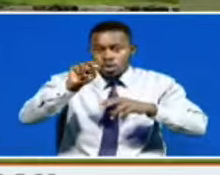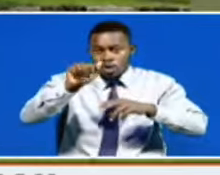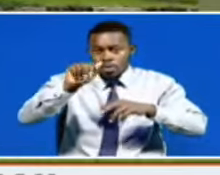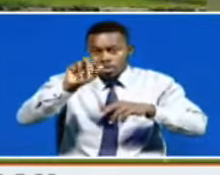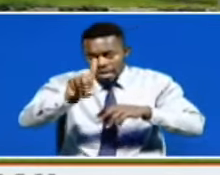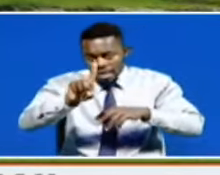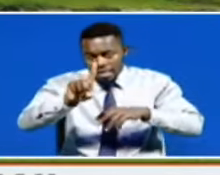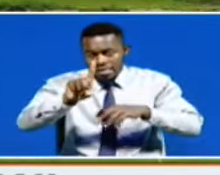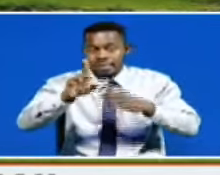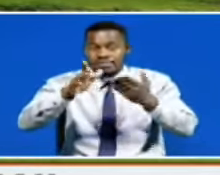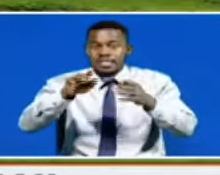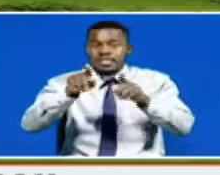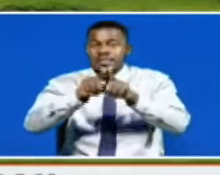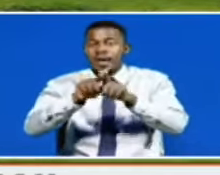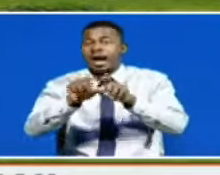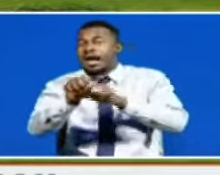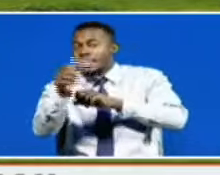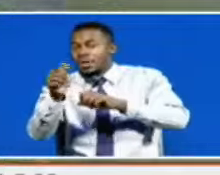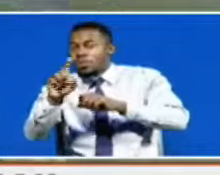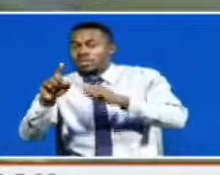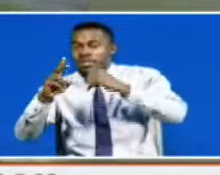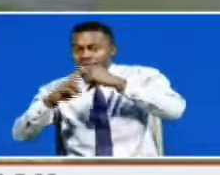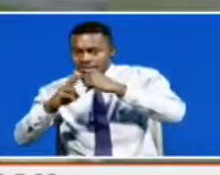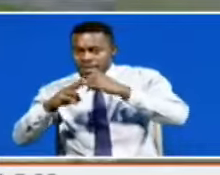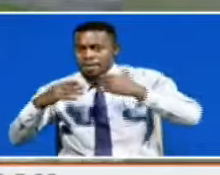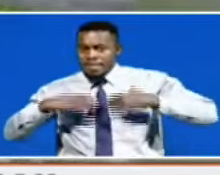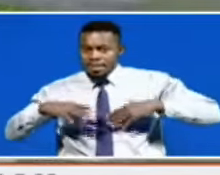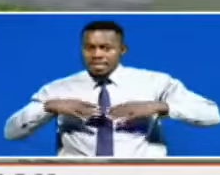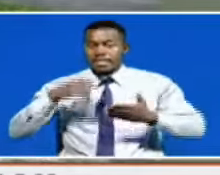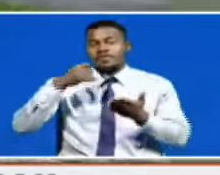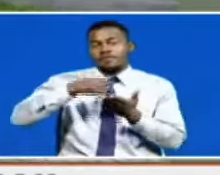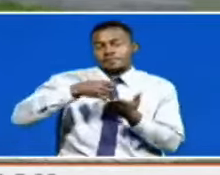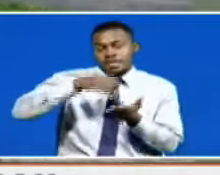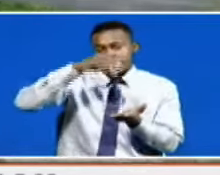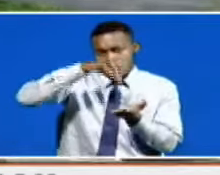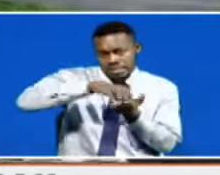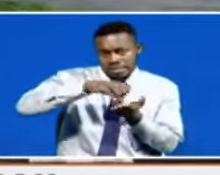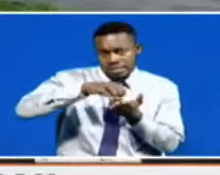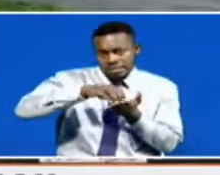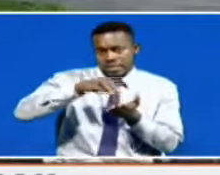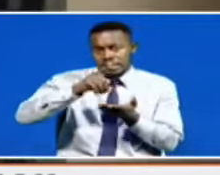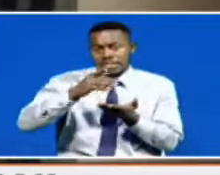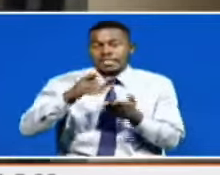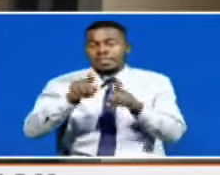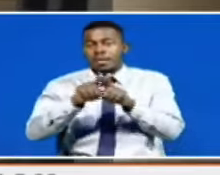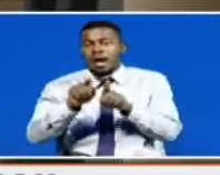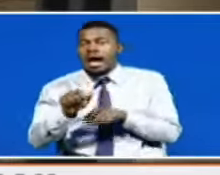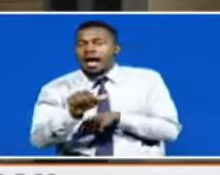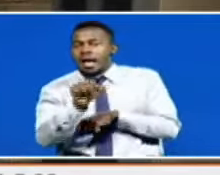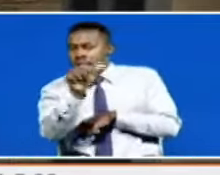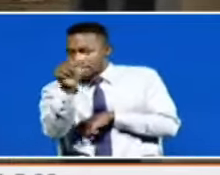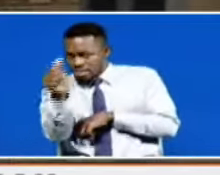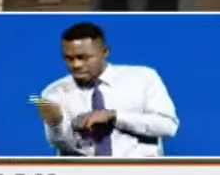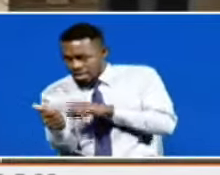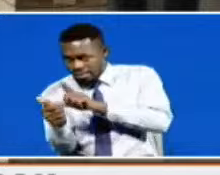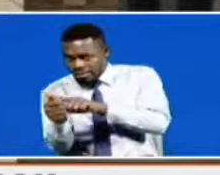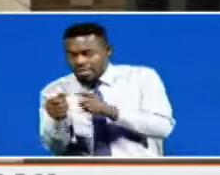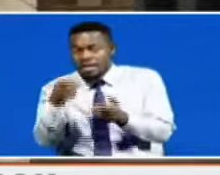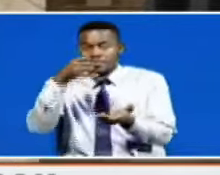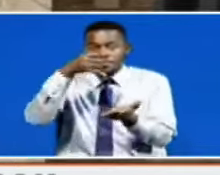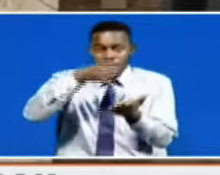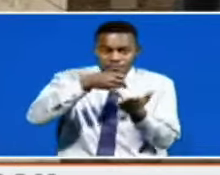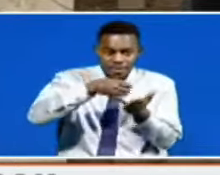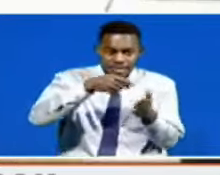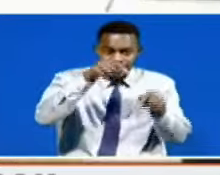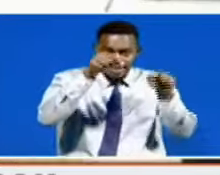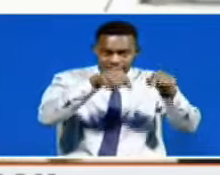mwa watu 17 wanaokabiliwa na mashtaka mbalimbali ya rushwa na uhalifu wa kiuchumi kutokana na majukumu yao